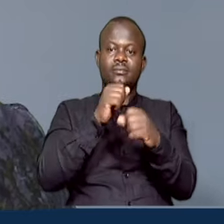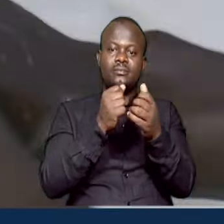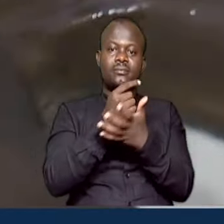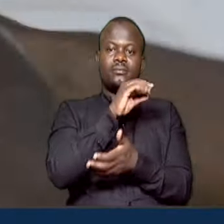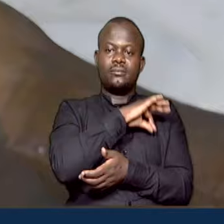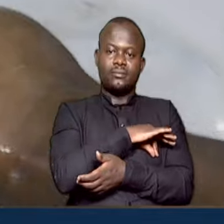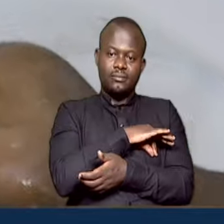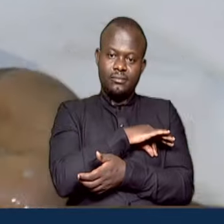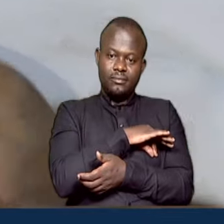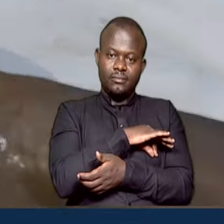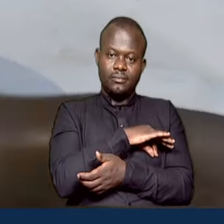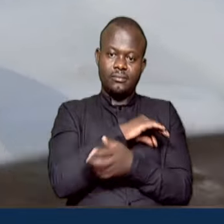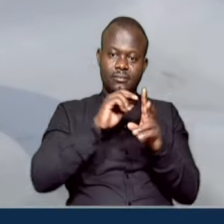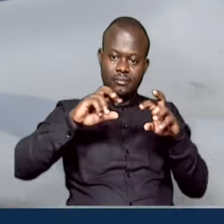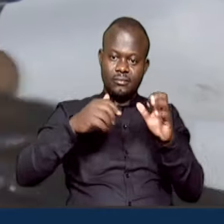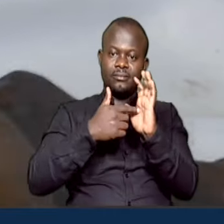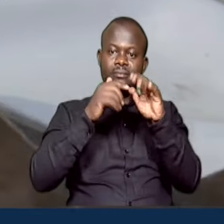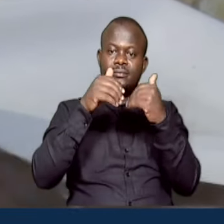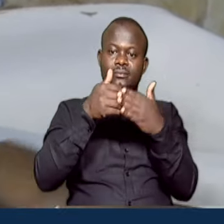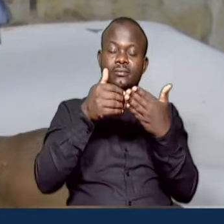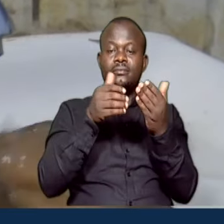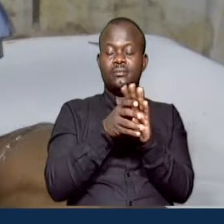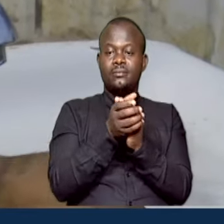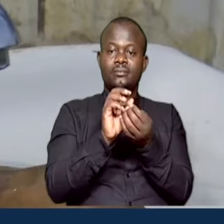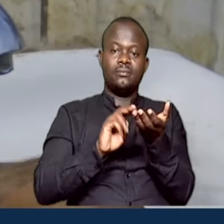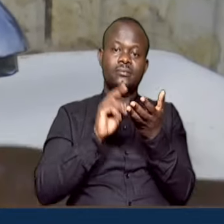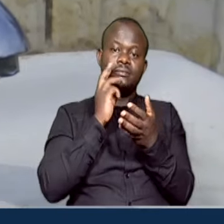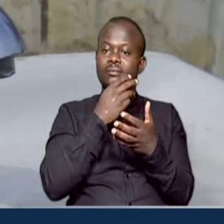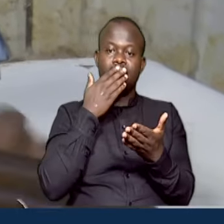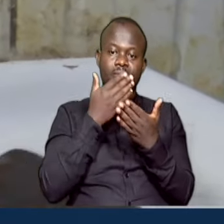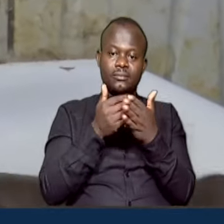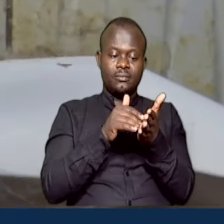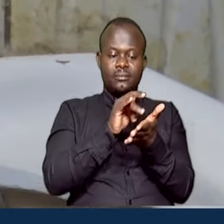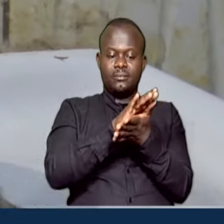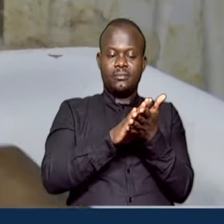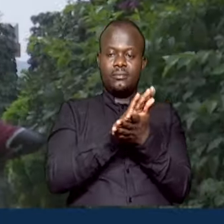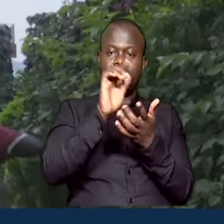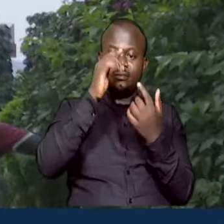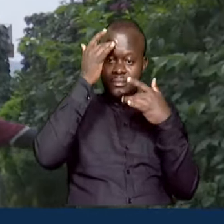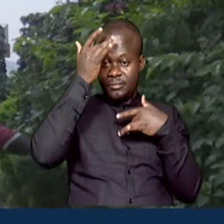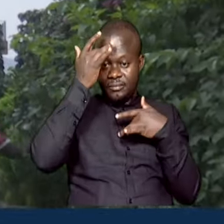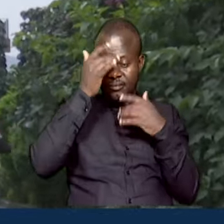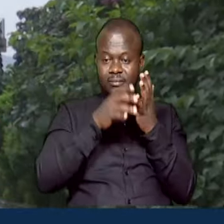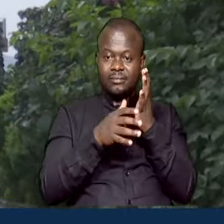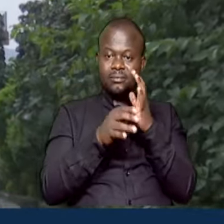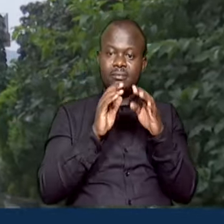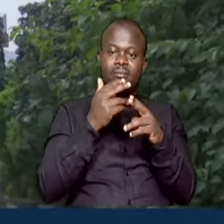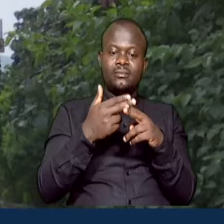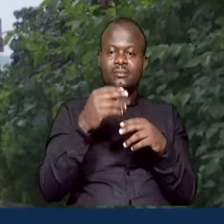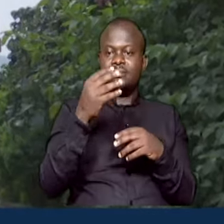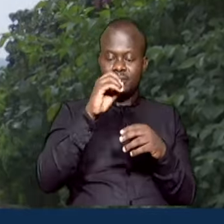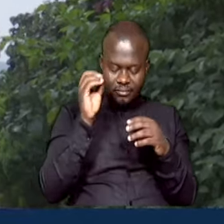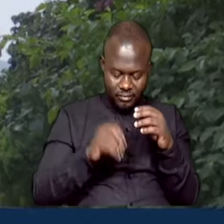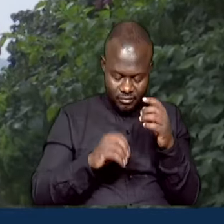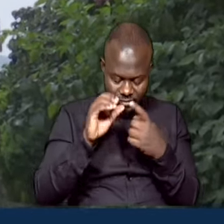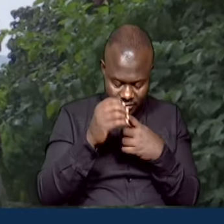inyungu. Ubushakashatsi bwerekana ko gukaraba intoki hakoreshejwe amazi meza n'isabune bigabanya indwara z'impiswi ku gipimo cya 40%. Umuco